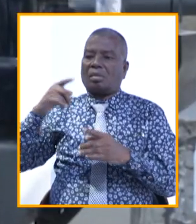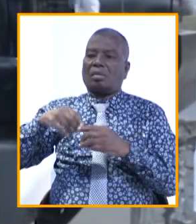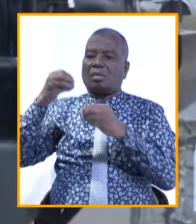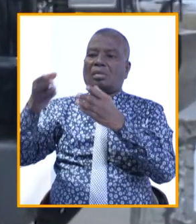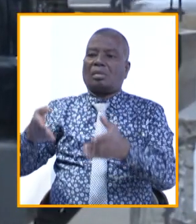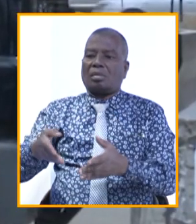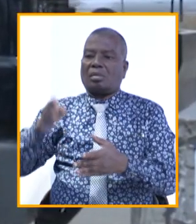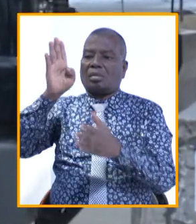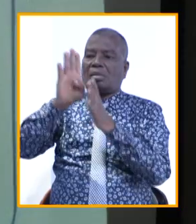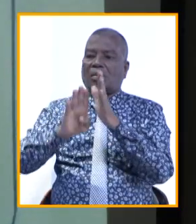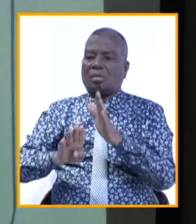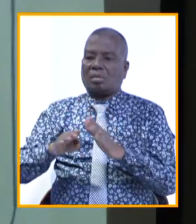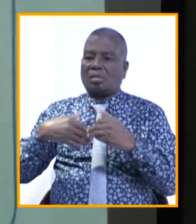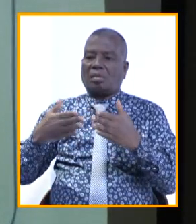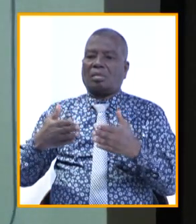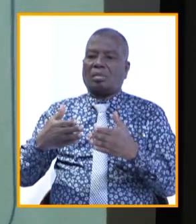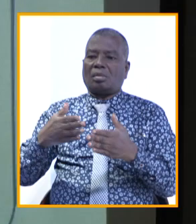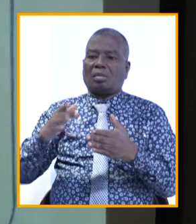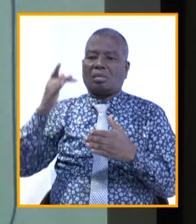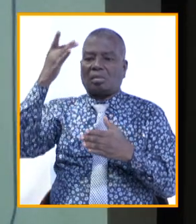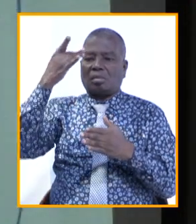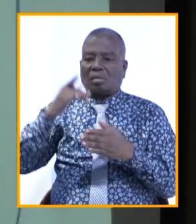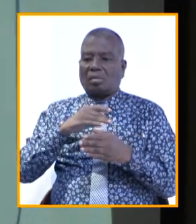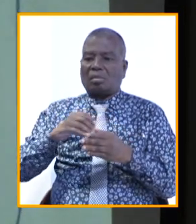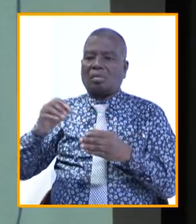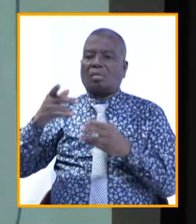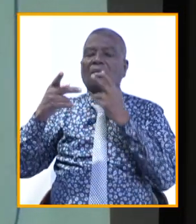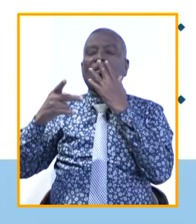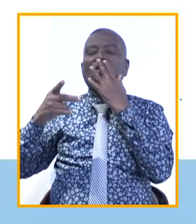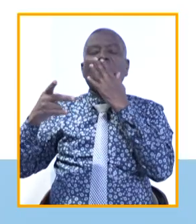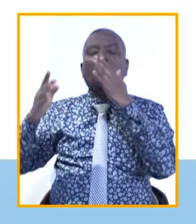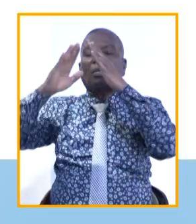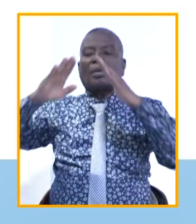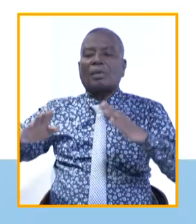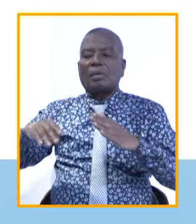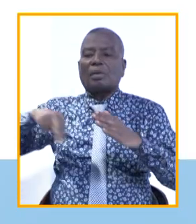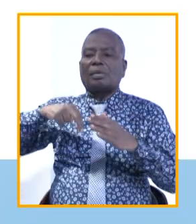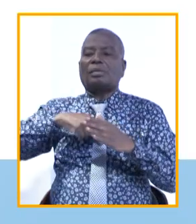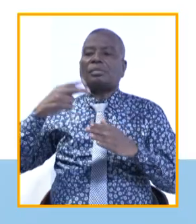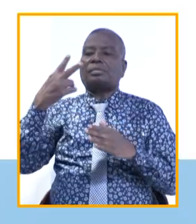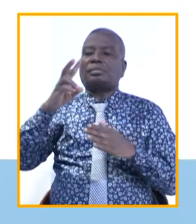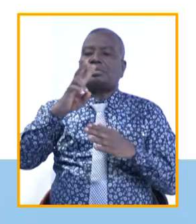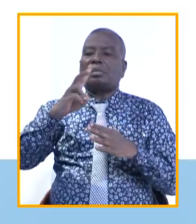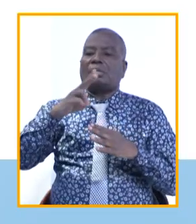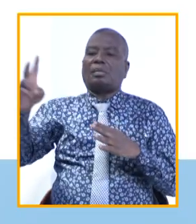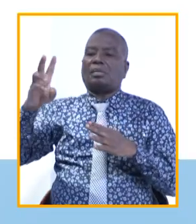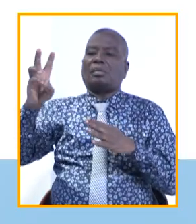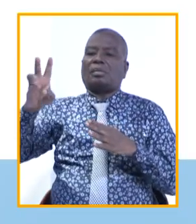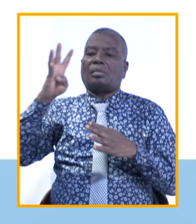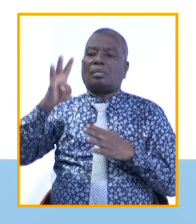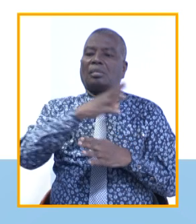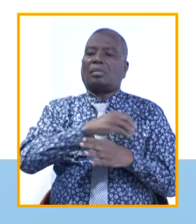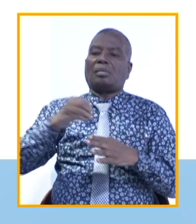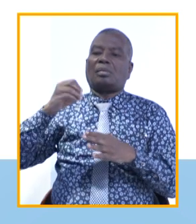donné un bilan encourageant. Concernant les fumoirs détruits, nous avons 263, les gars anarchiques démantelés